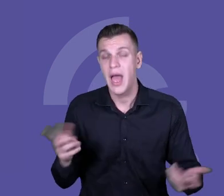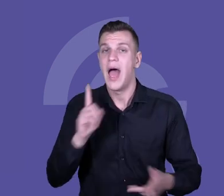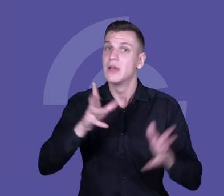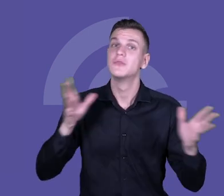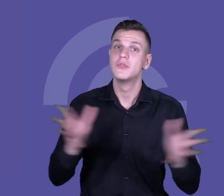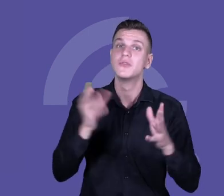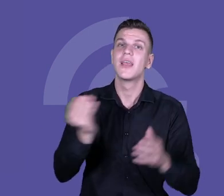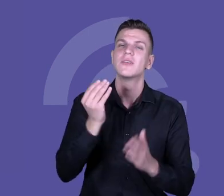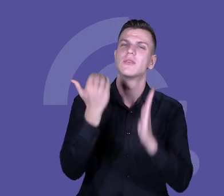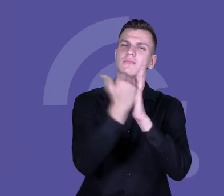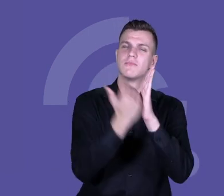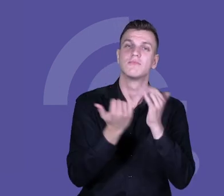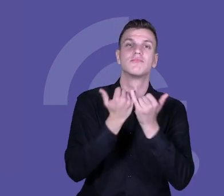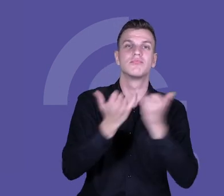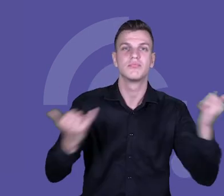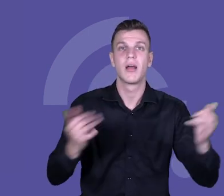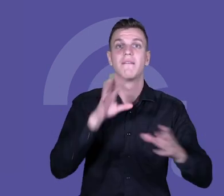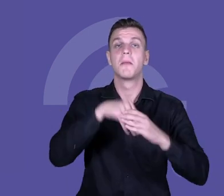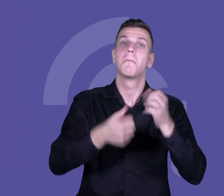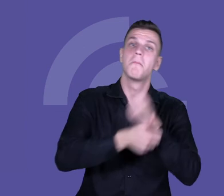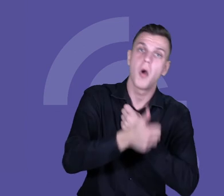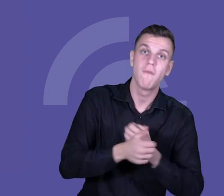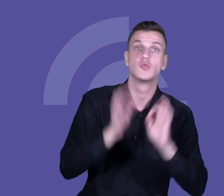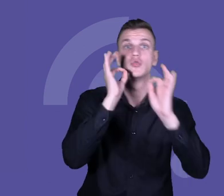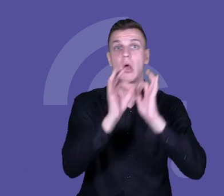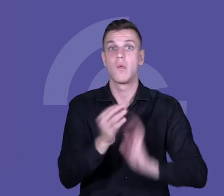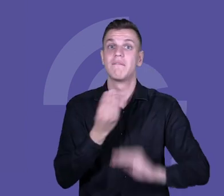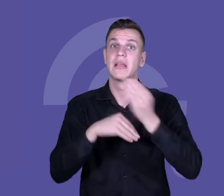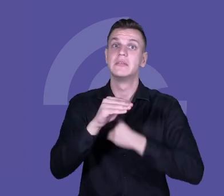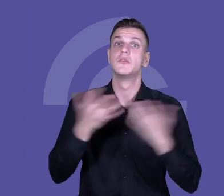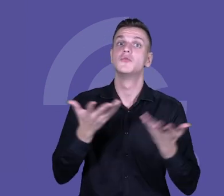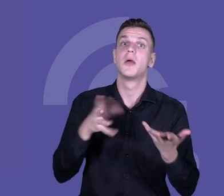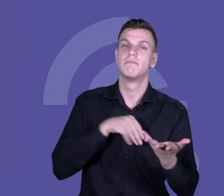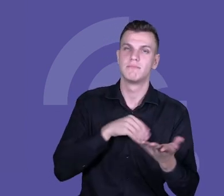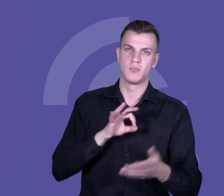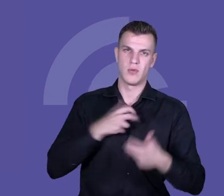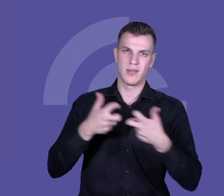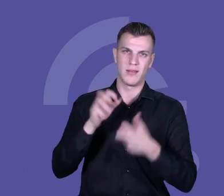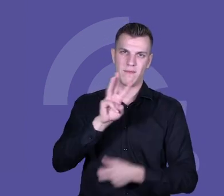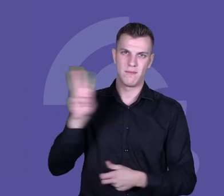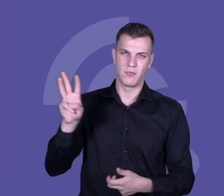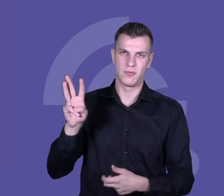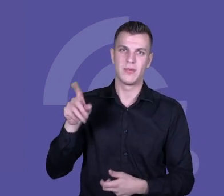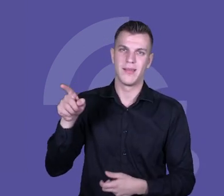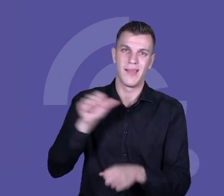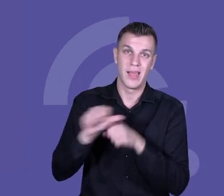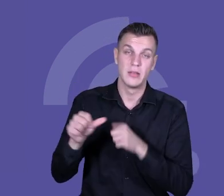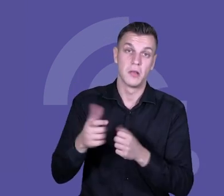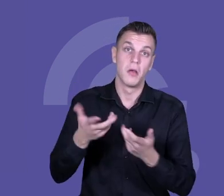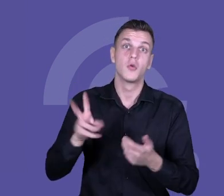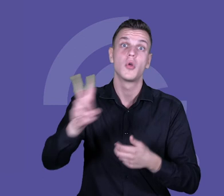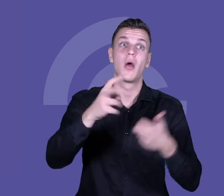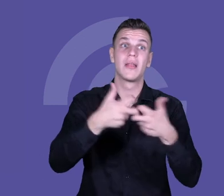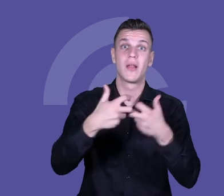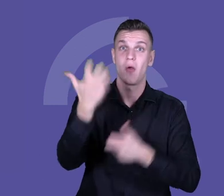tych rekomendacji. One wraz z uzasadnieniem, z większą ilością szczegółów dostępne są na naszej stronie internetowej dla tych z Państwa, którzy nas oglądają online,